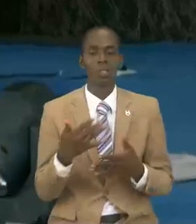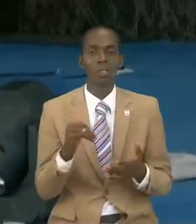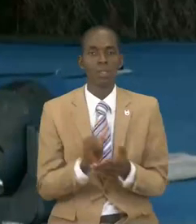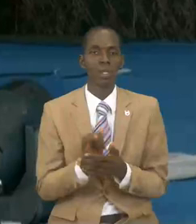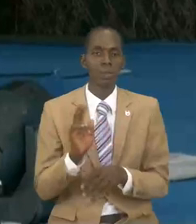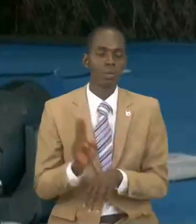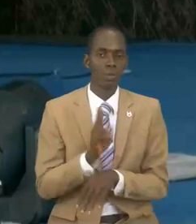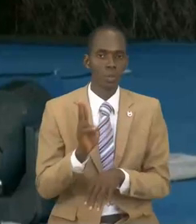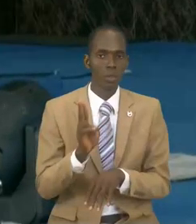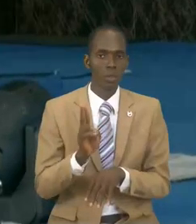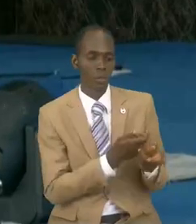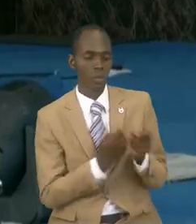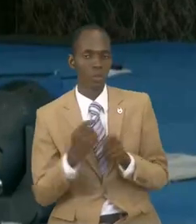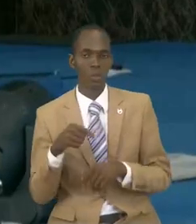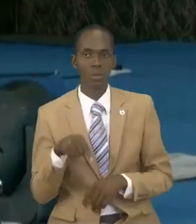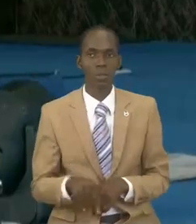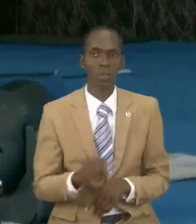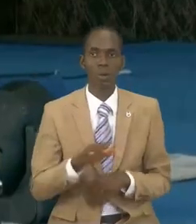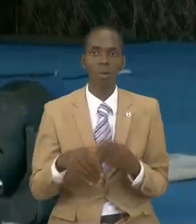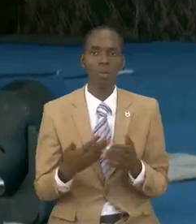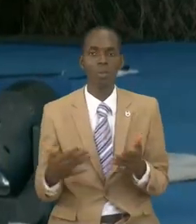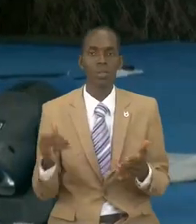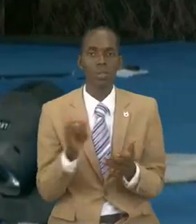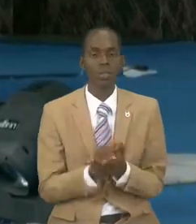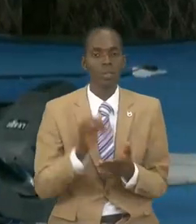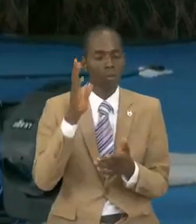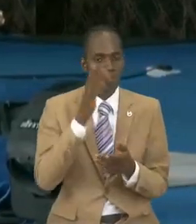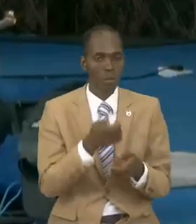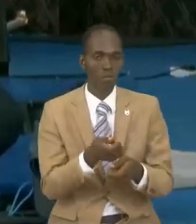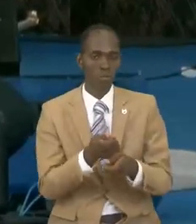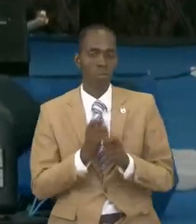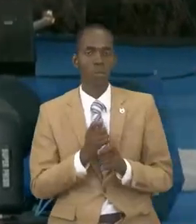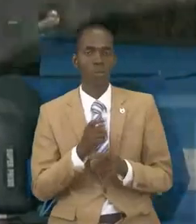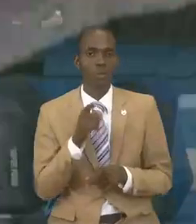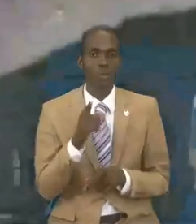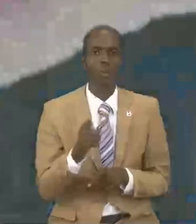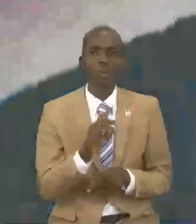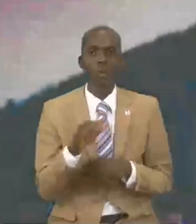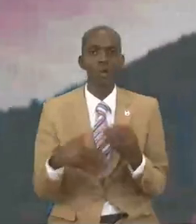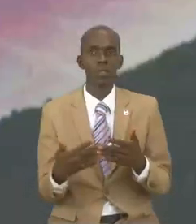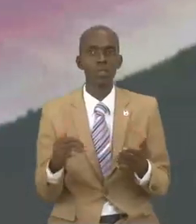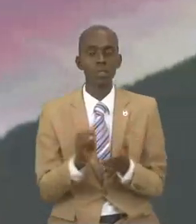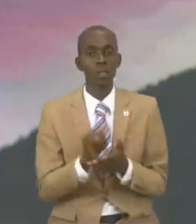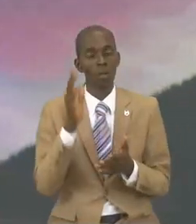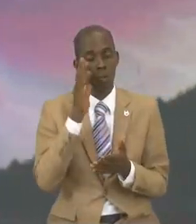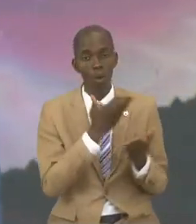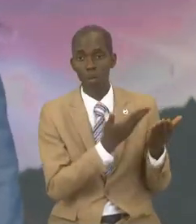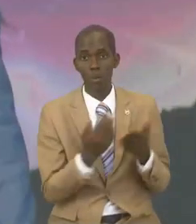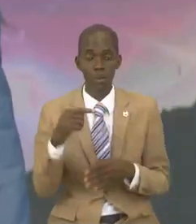attiraient, les choses qui vous tiraient, qui vous poussaient, les choses qui vous